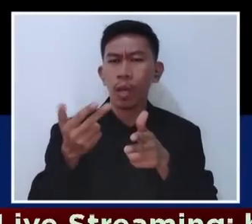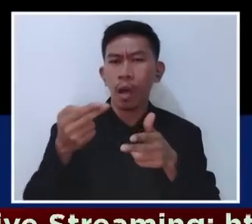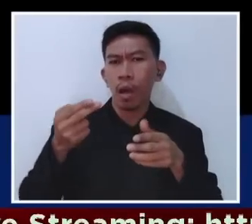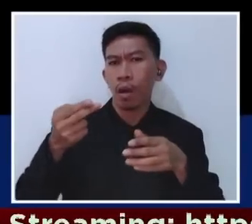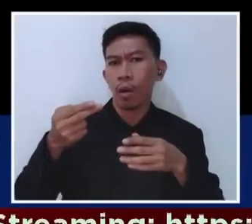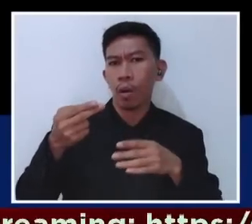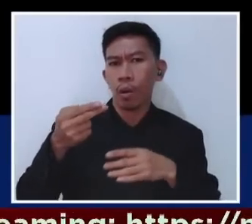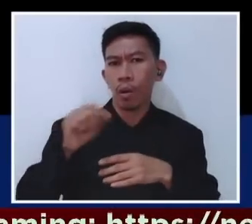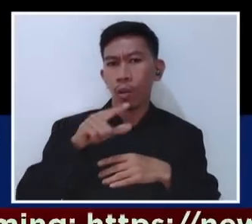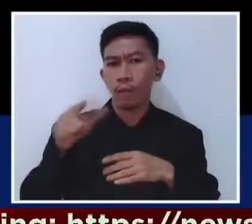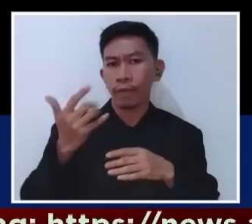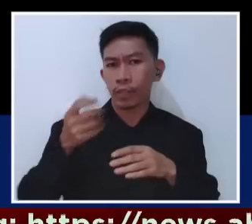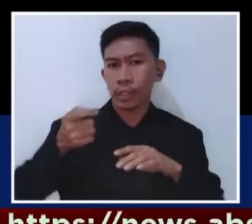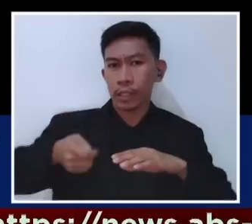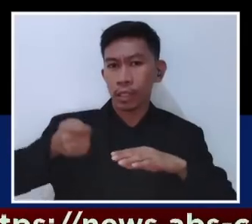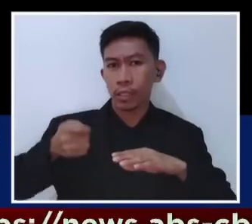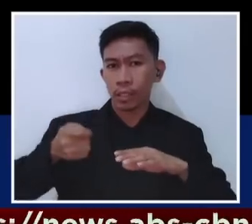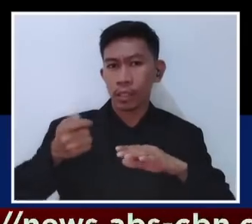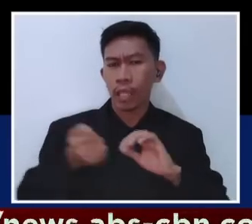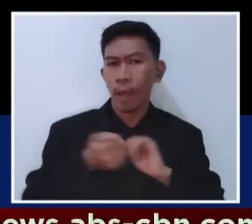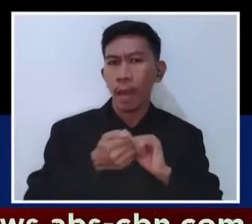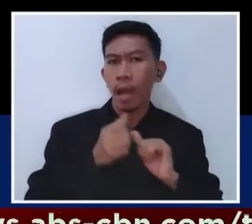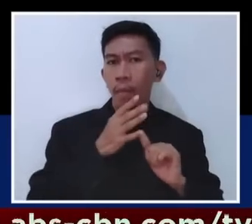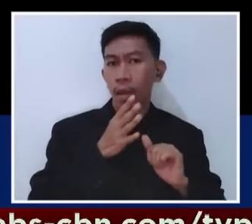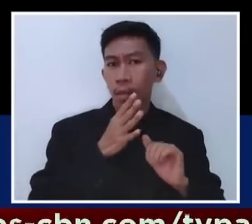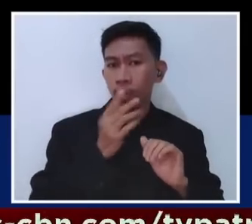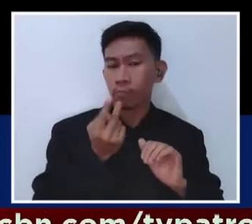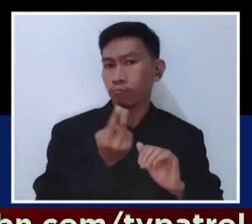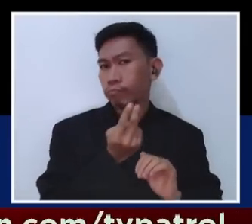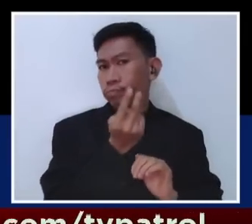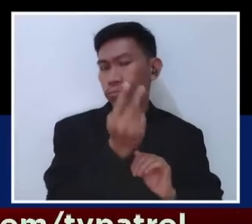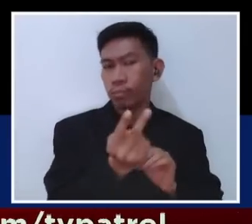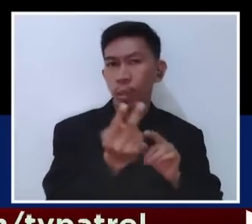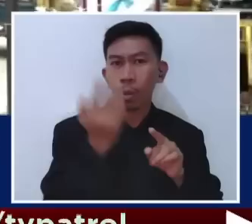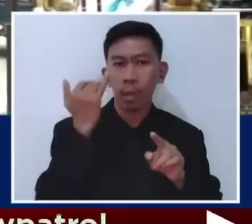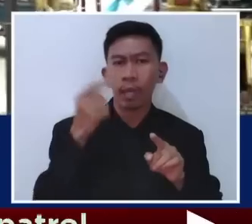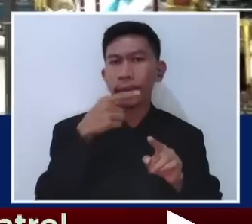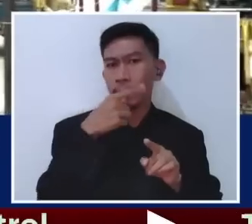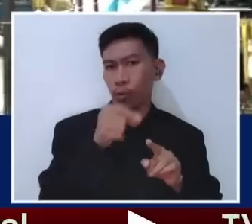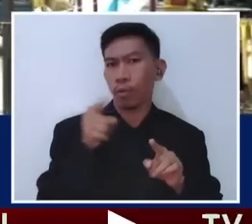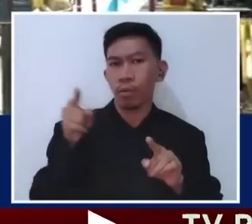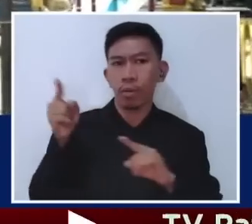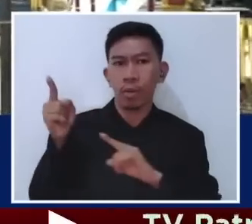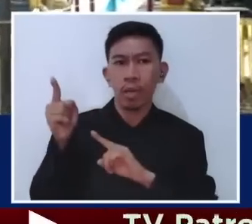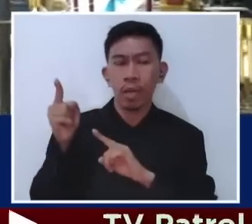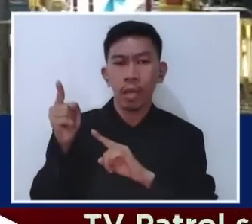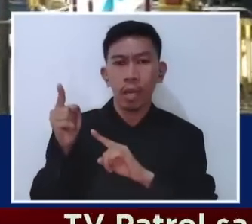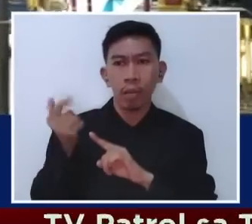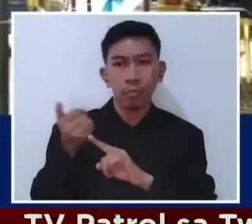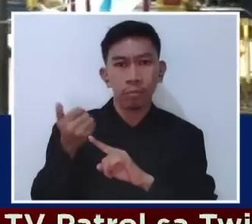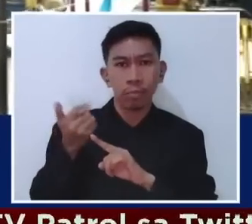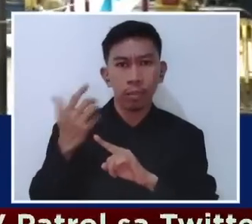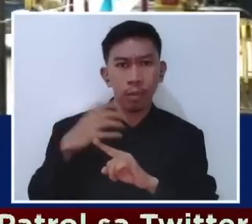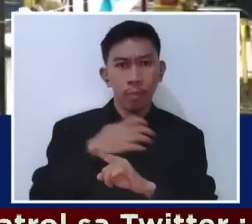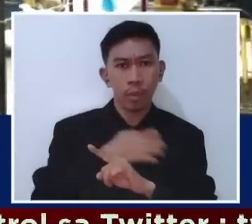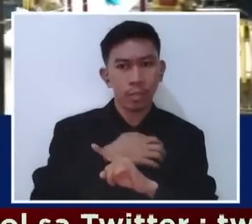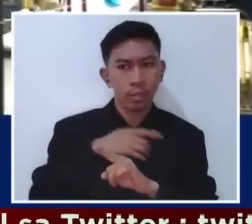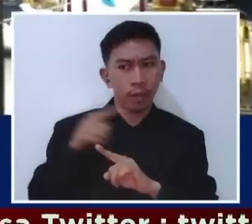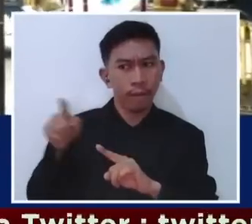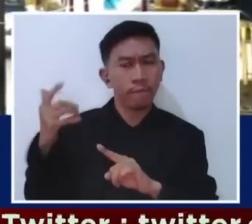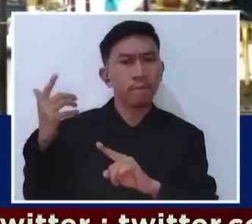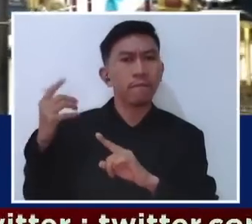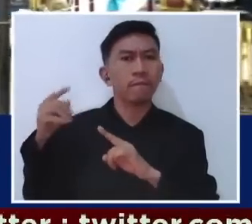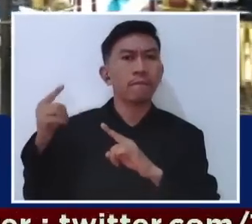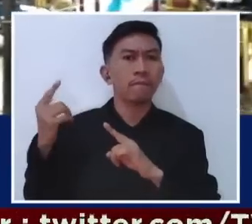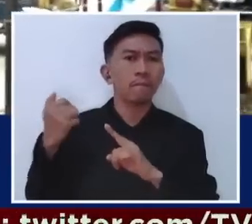magsampa ng formal na reklamo laban sa mga pulis na nagmaltrato umano sa kanya sa isang police detachment sa bayan ng Don Marcelino